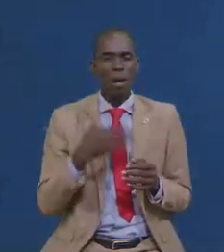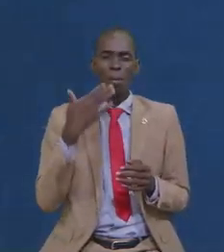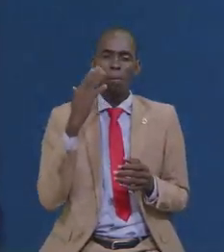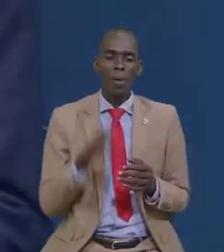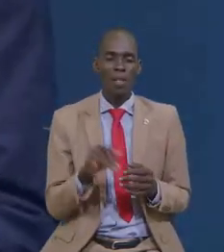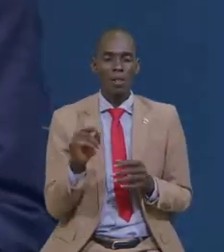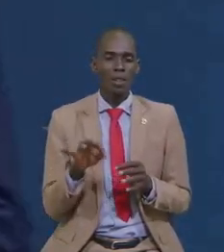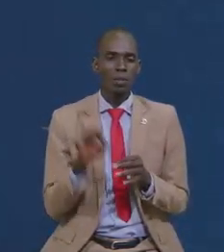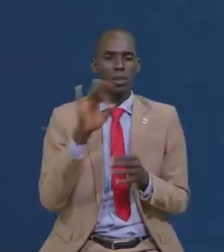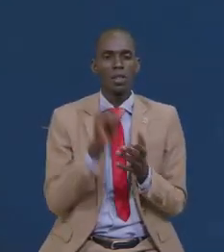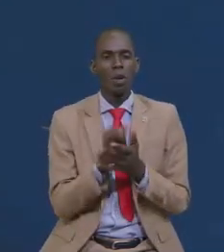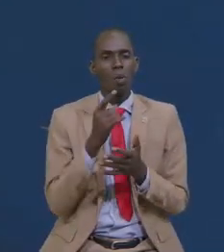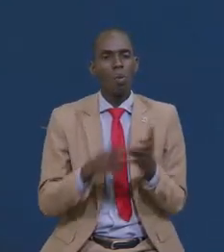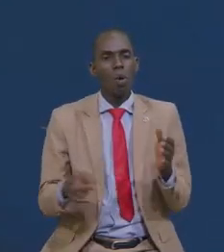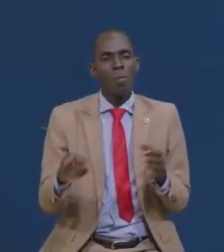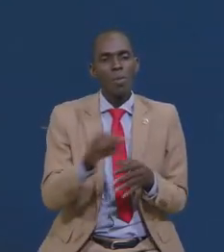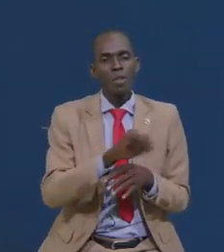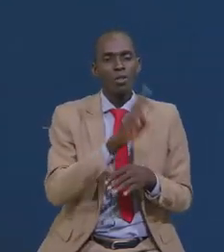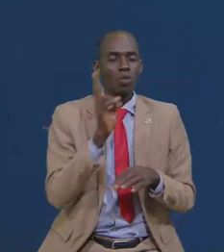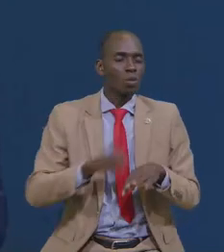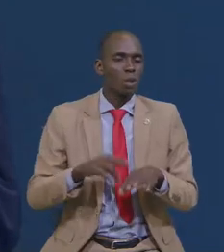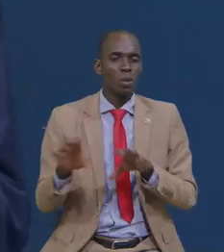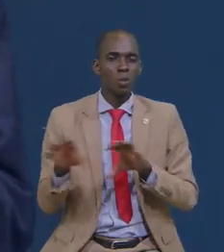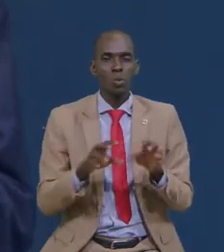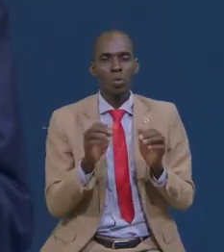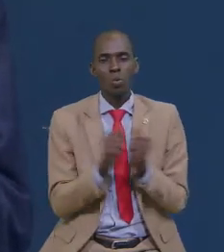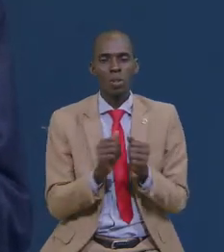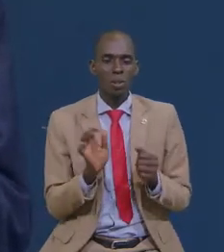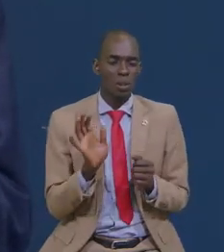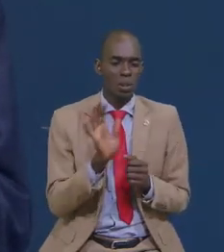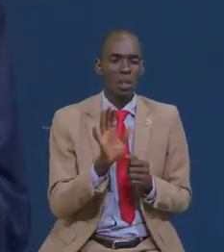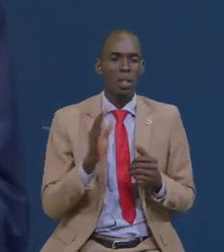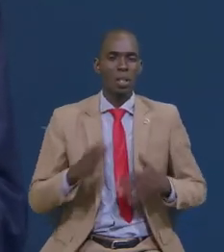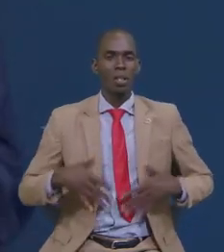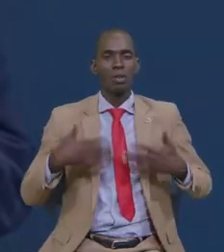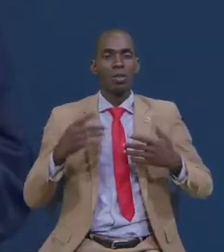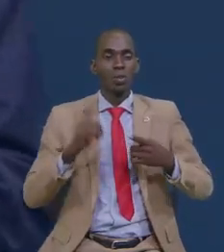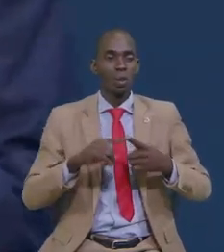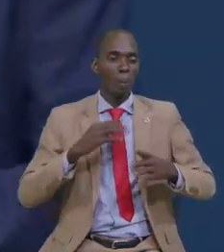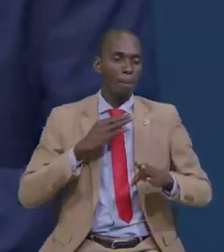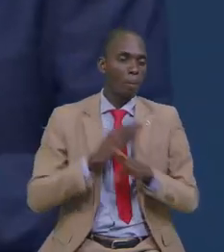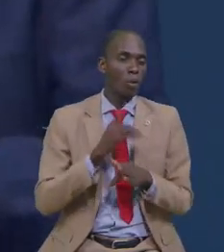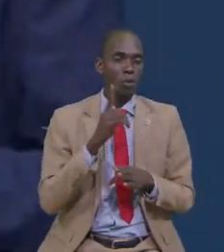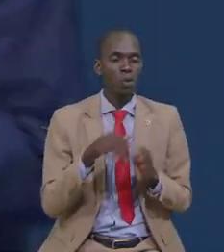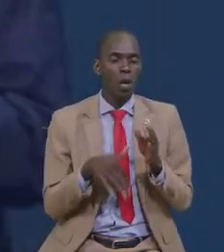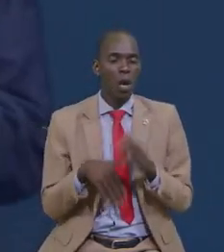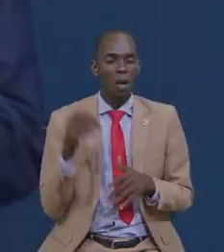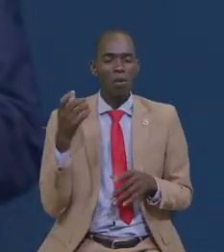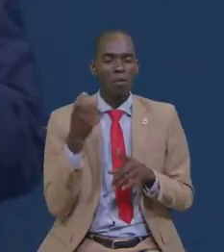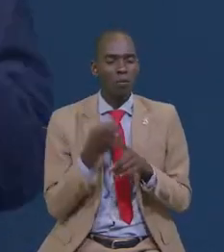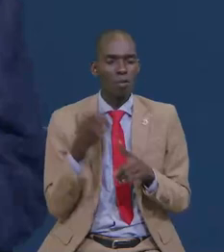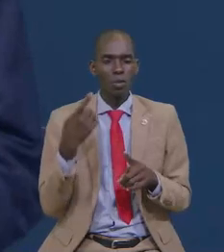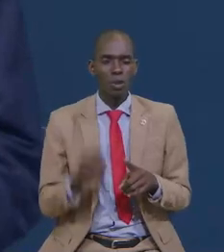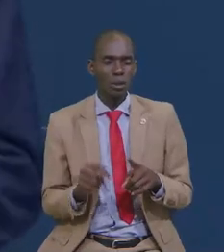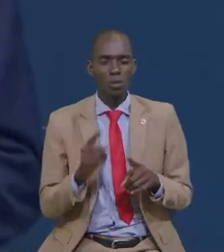les démons et les esprits font avec votre vie. Alors ils vont vous faucher, vous déraciner de